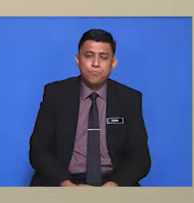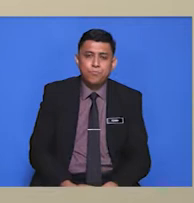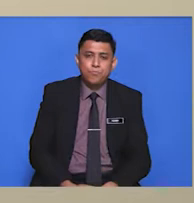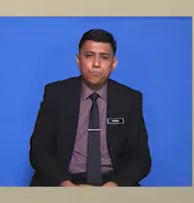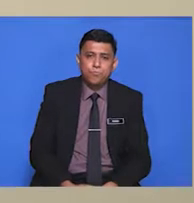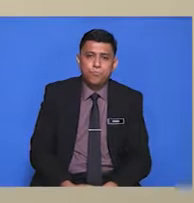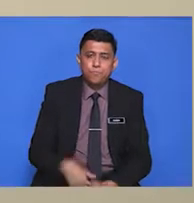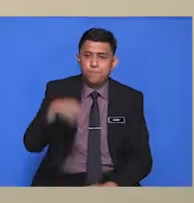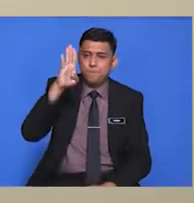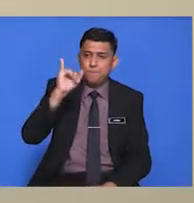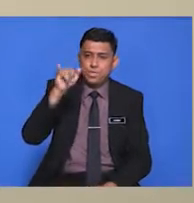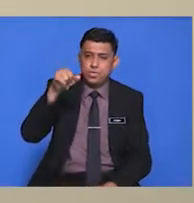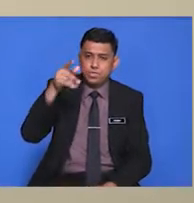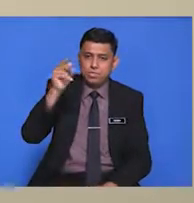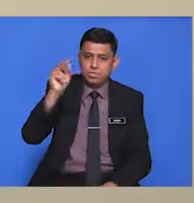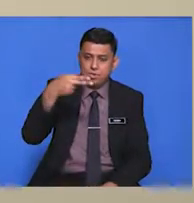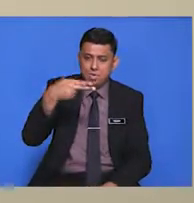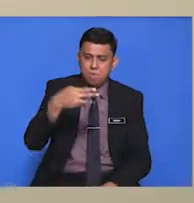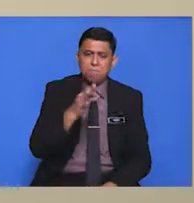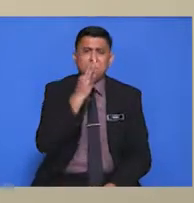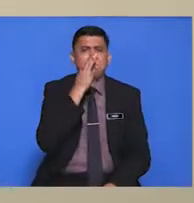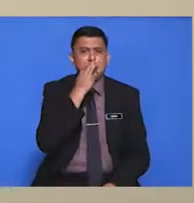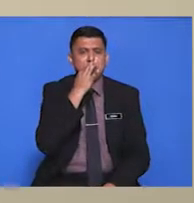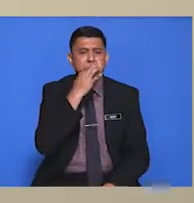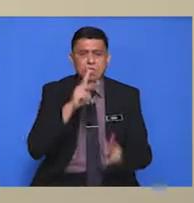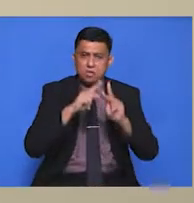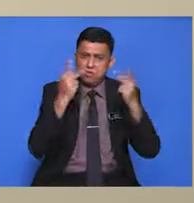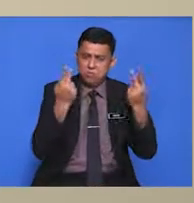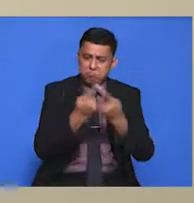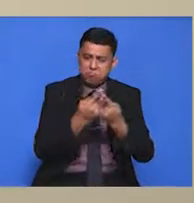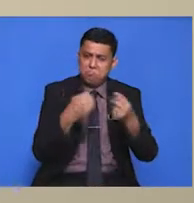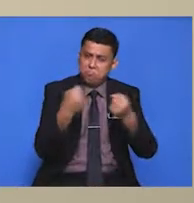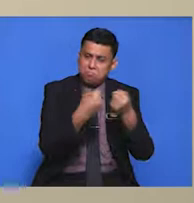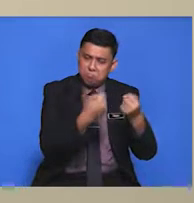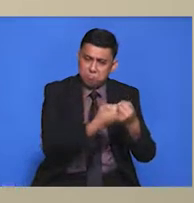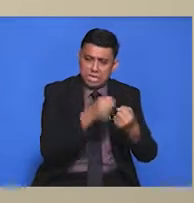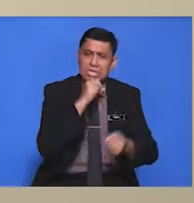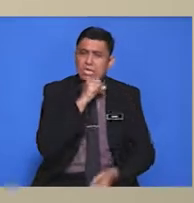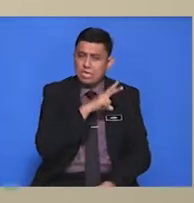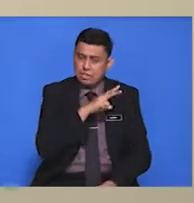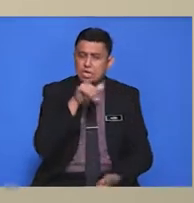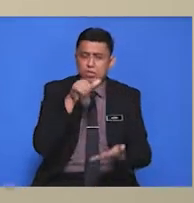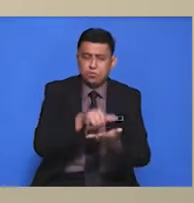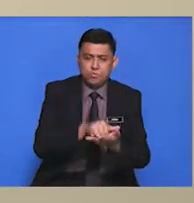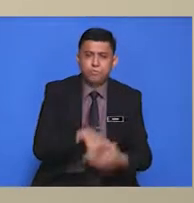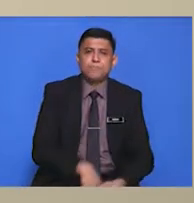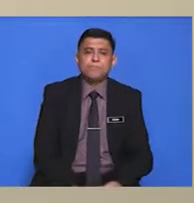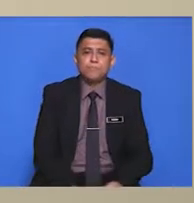Binjah berasa hairan apabila melihat keluarga Talia tidak diserang oleh kumpulan katak